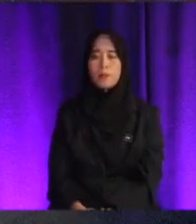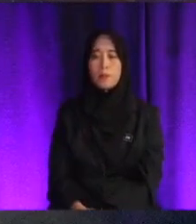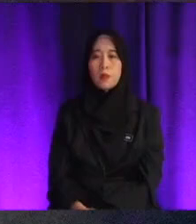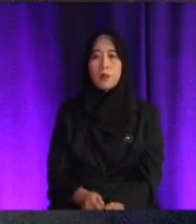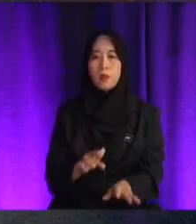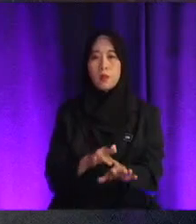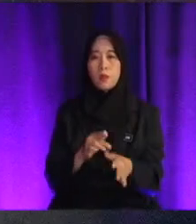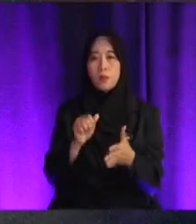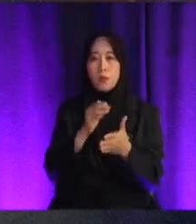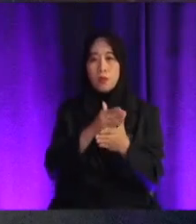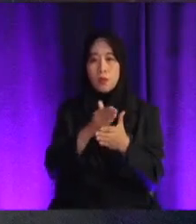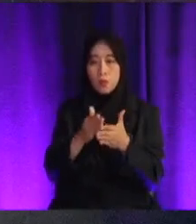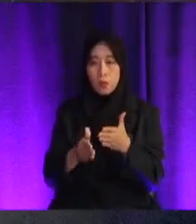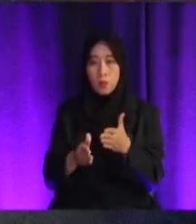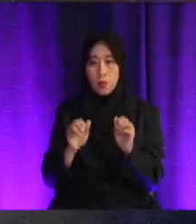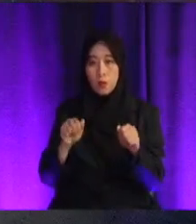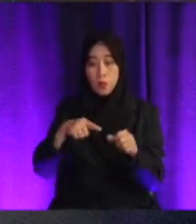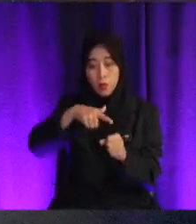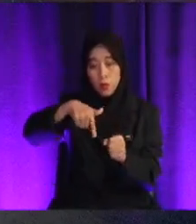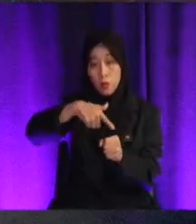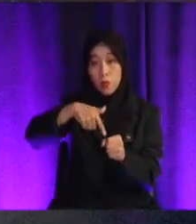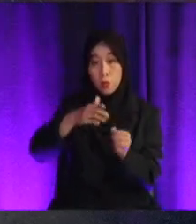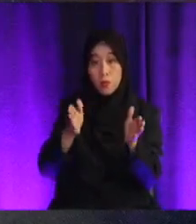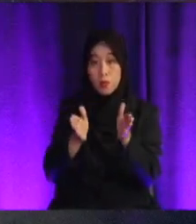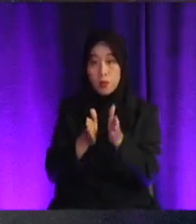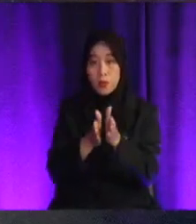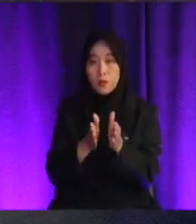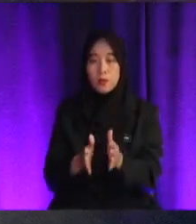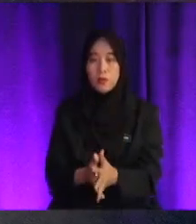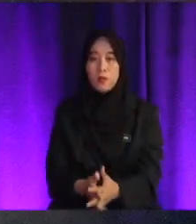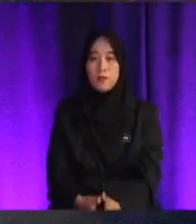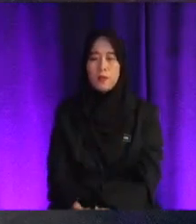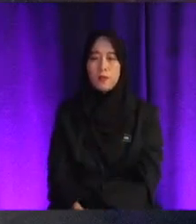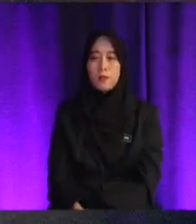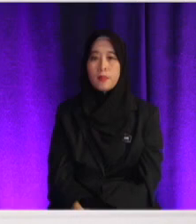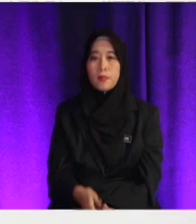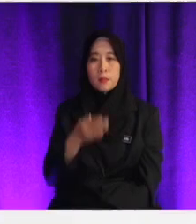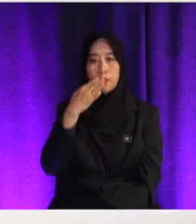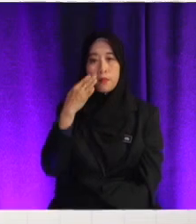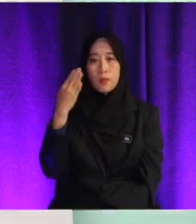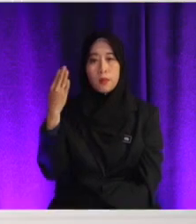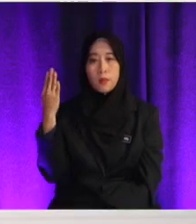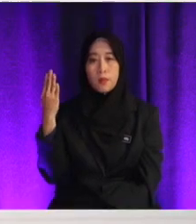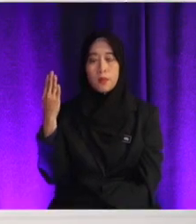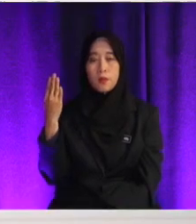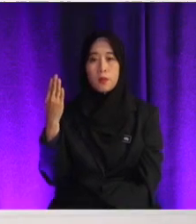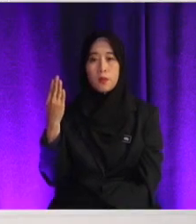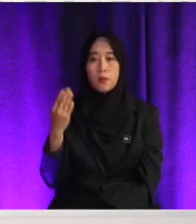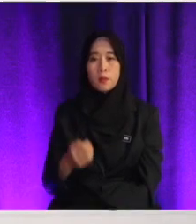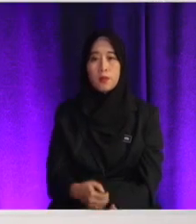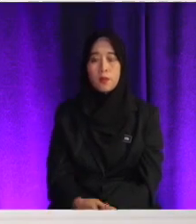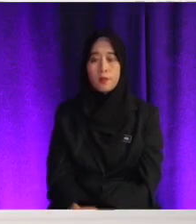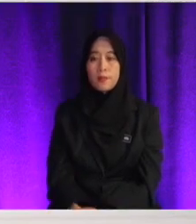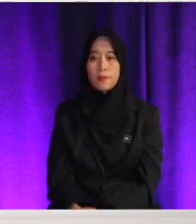boleh, tak ada masalah. Mana-mana Yang ada lubang kecil tu ke? Betul. Okey, bismillahirrahmanirrahim. Okey. Kejap,